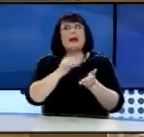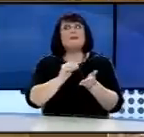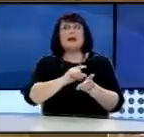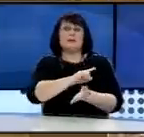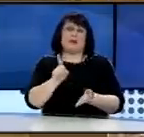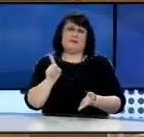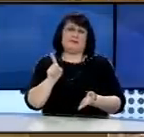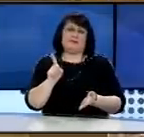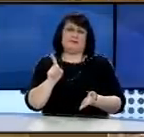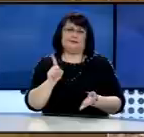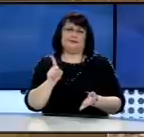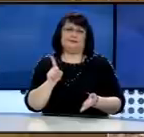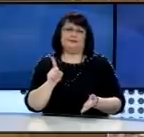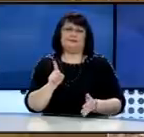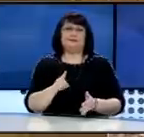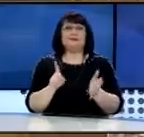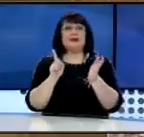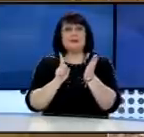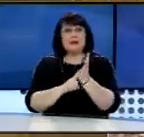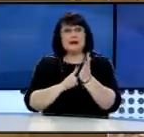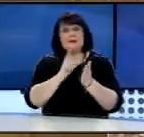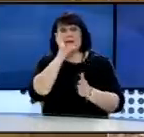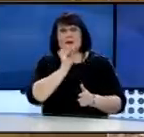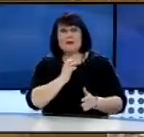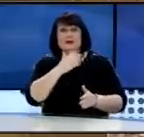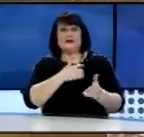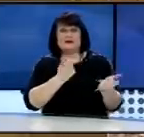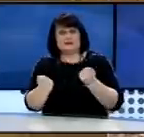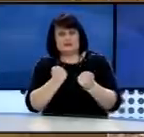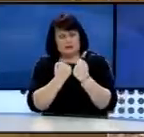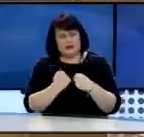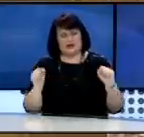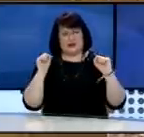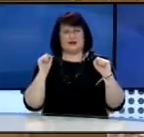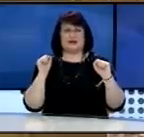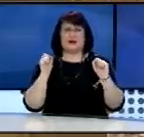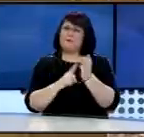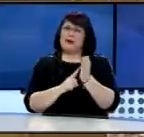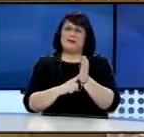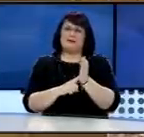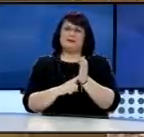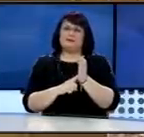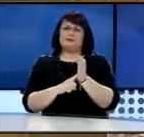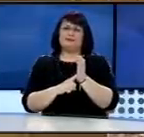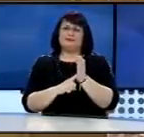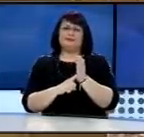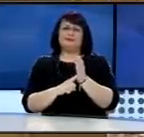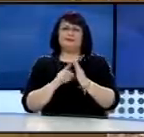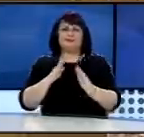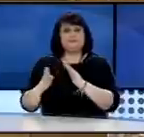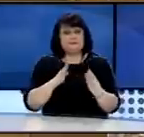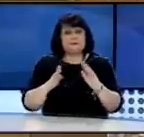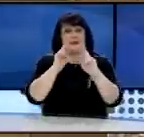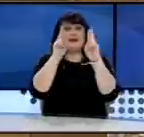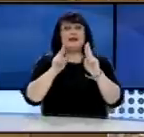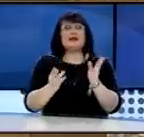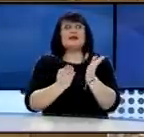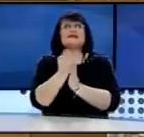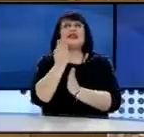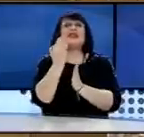επαναλάβει. Να αποκτήσει πραγματική στρατηγική αυτονομία. Να προασπίζει ενεργά το διεθνές